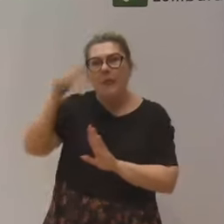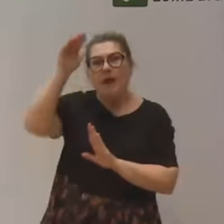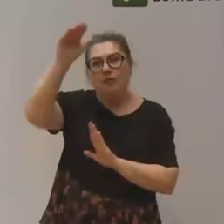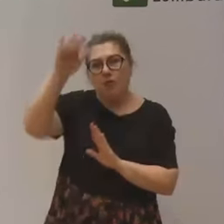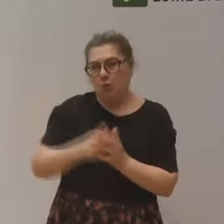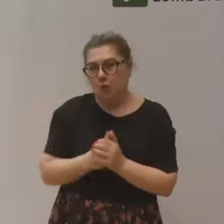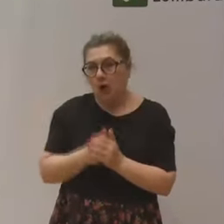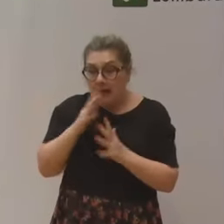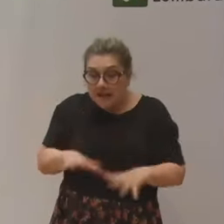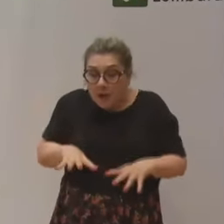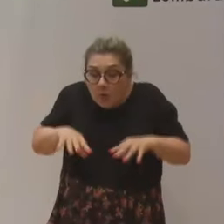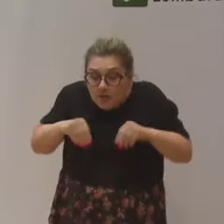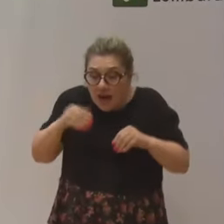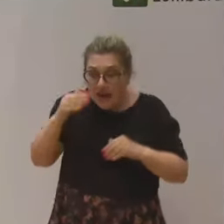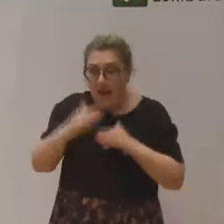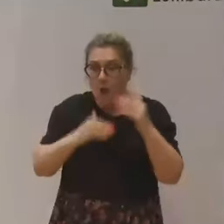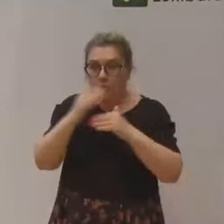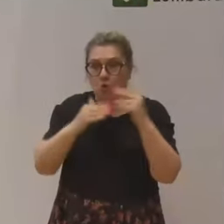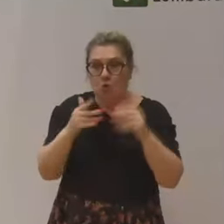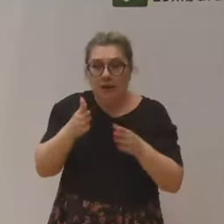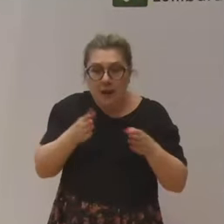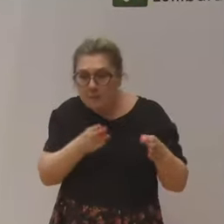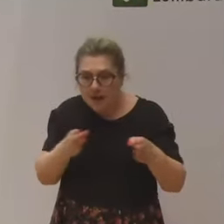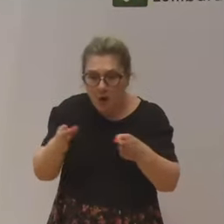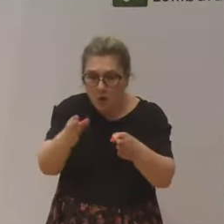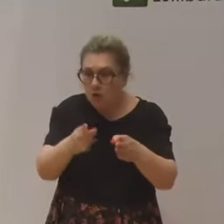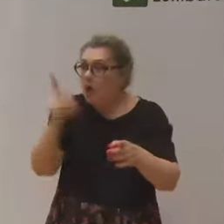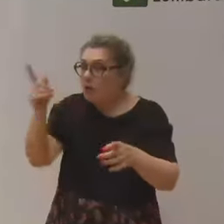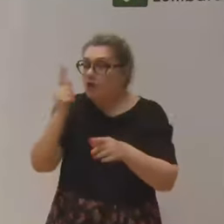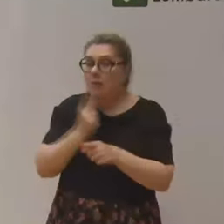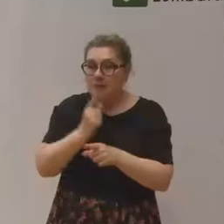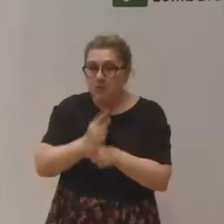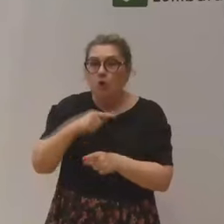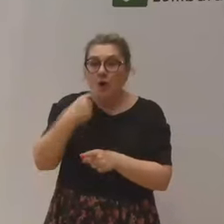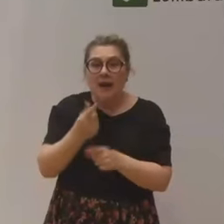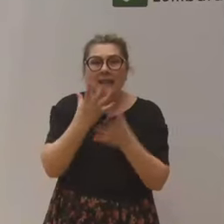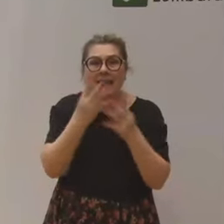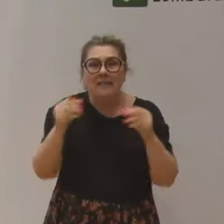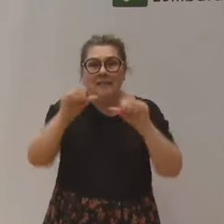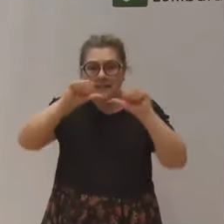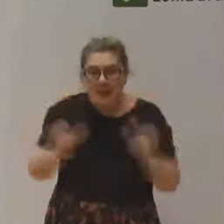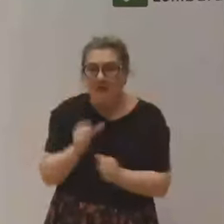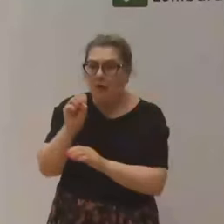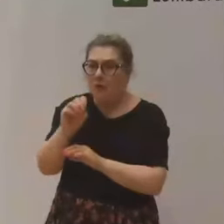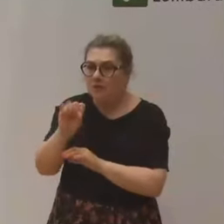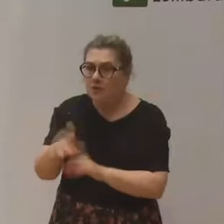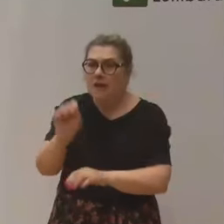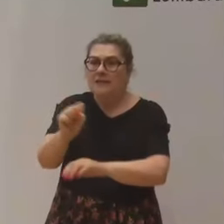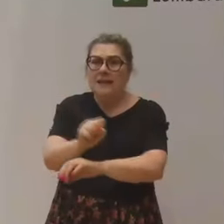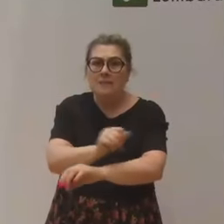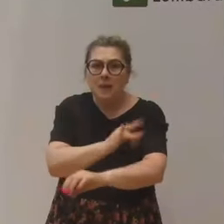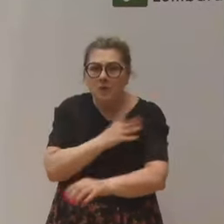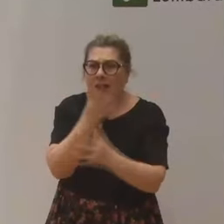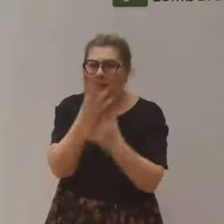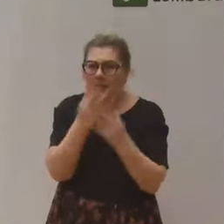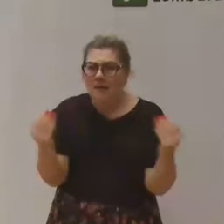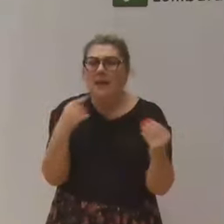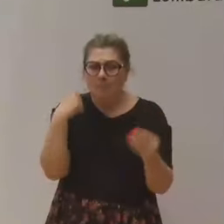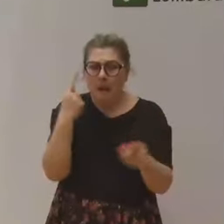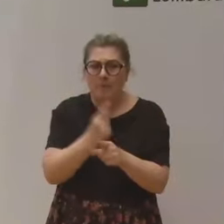nel cominciare a costruire questo percorso. C'è bisogno quindi di tanta formazione, di tanta sensibilizzazione, ma c'è bisogno